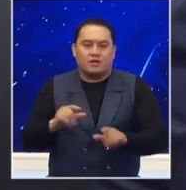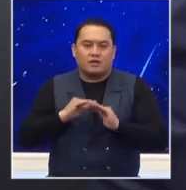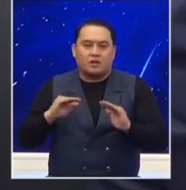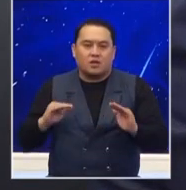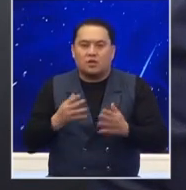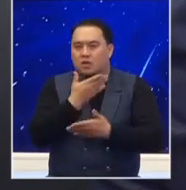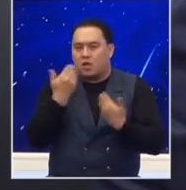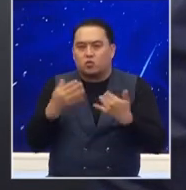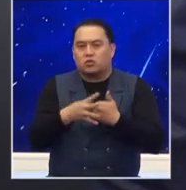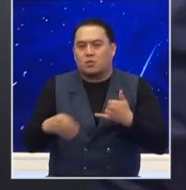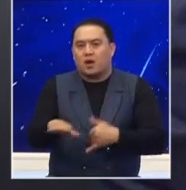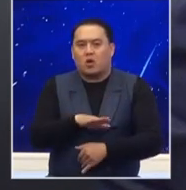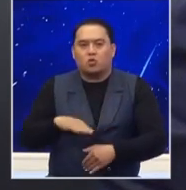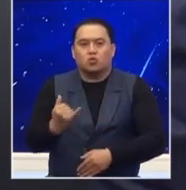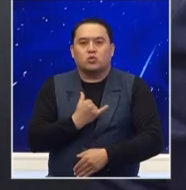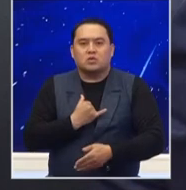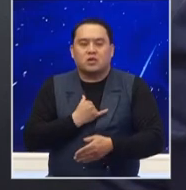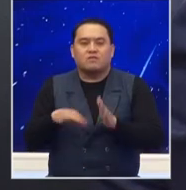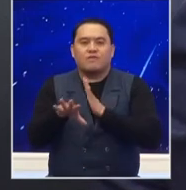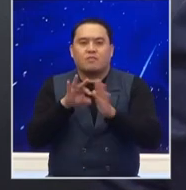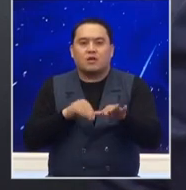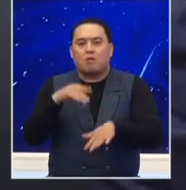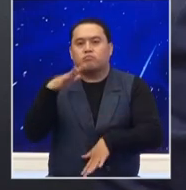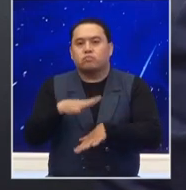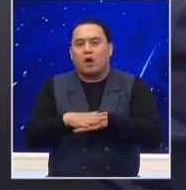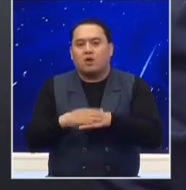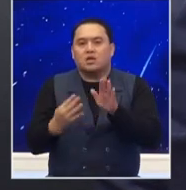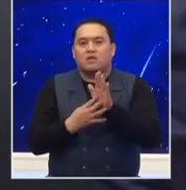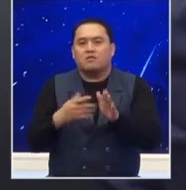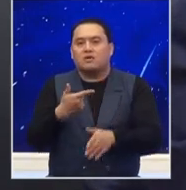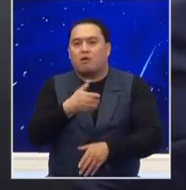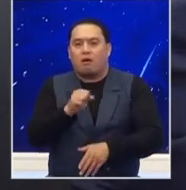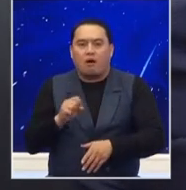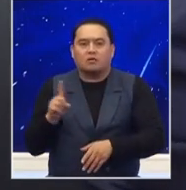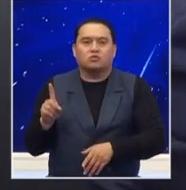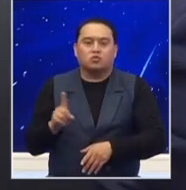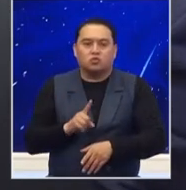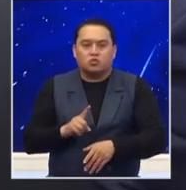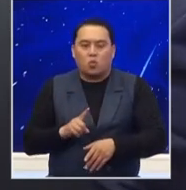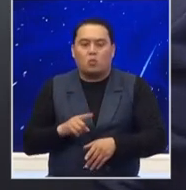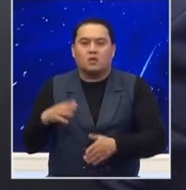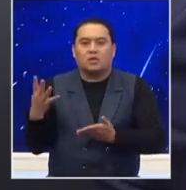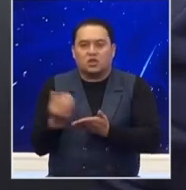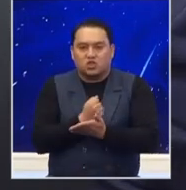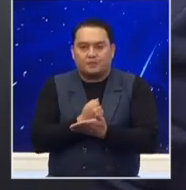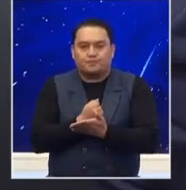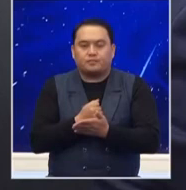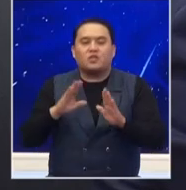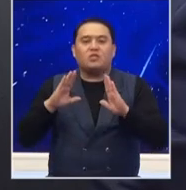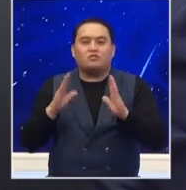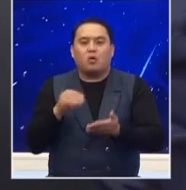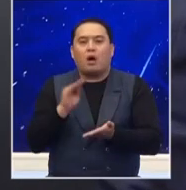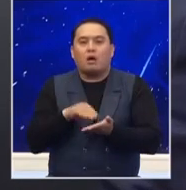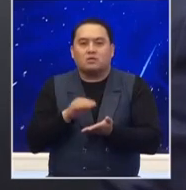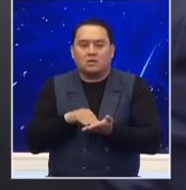отсутствие земельного участка. Мы сейчас определили, через банки владельцы 9,5 гектаров земли в сторону Кызылту мы нашли. В случае оценки